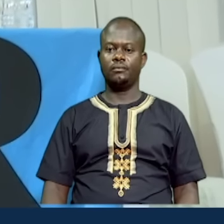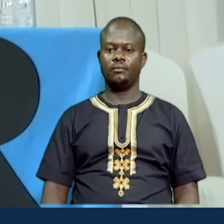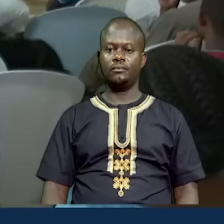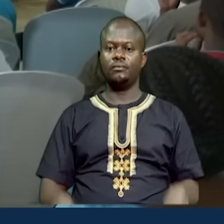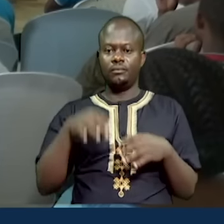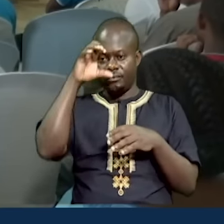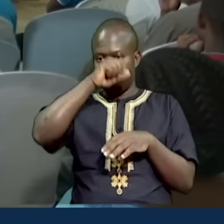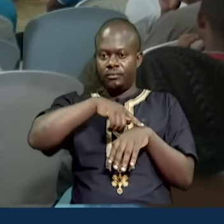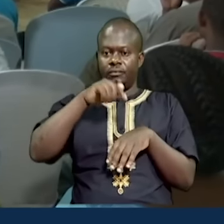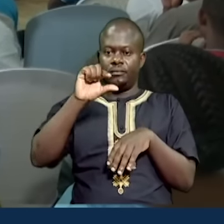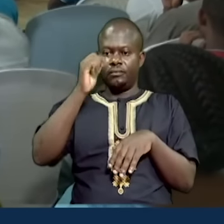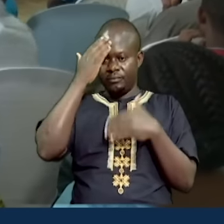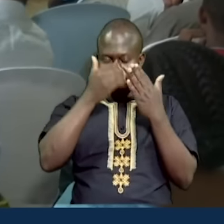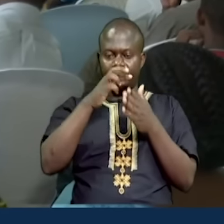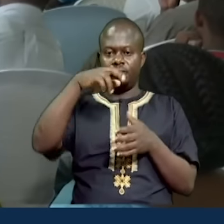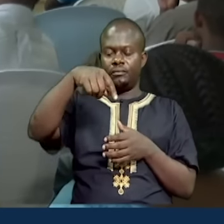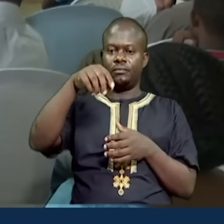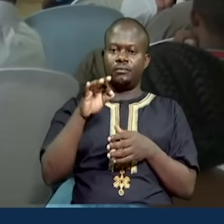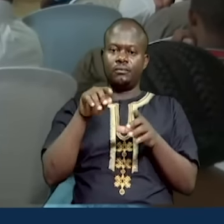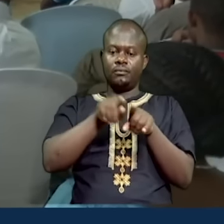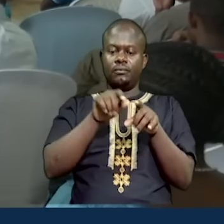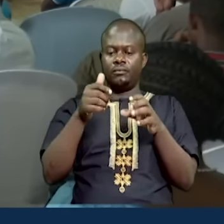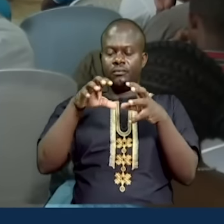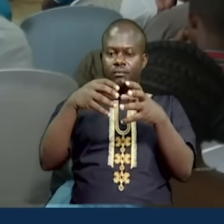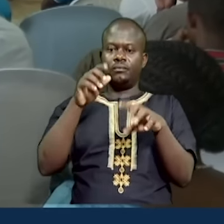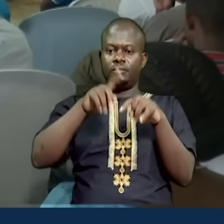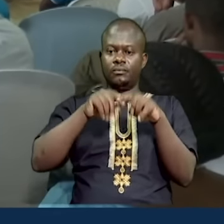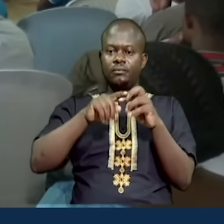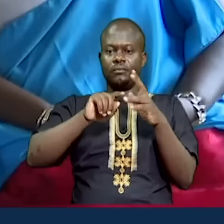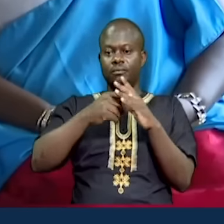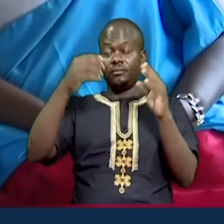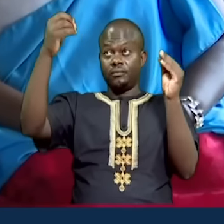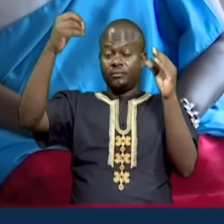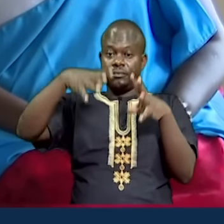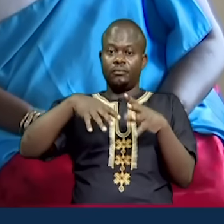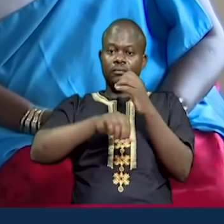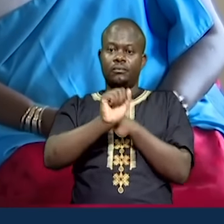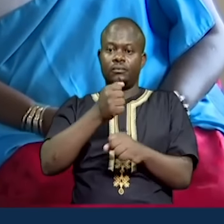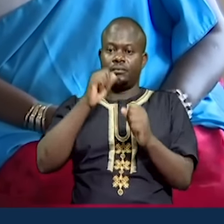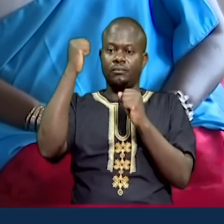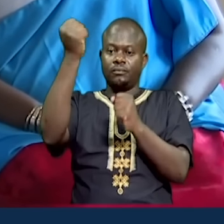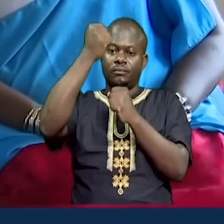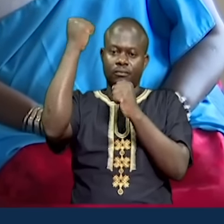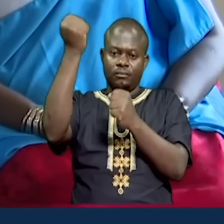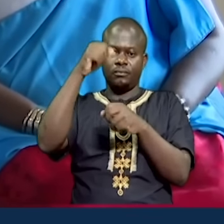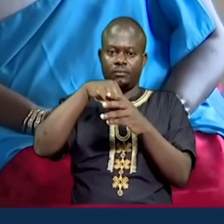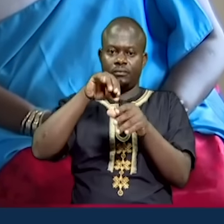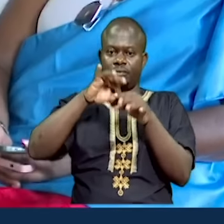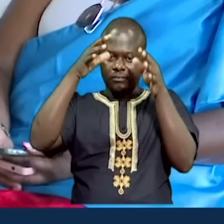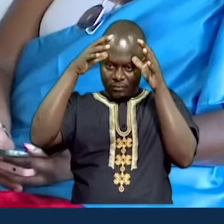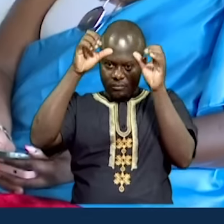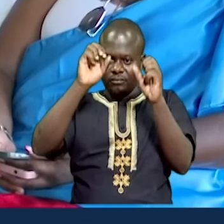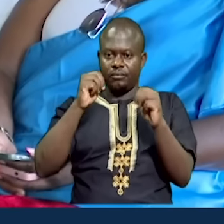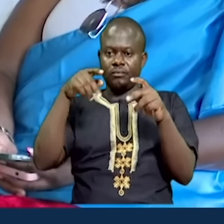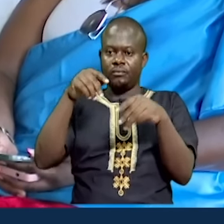Harabura igihe gito ngo umuryango wa RPF Inkotanyi kimwe n'indi mitwe ya politike bitangize ku mugaragaro ibikorwa byo kwiyamamaza mu matora y'umukuru w'igihugu